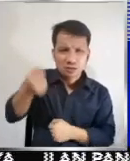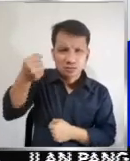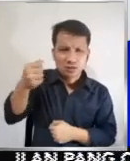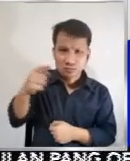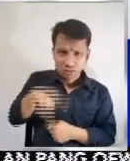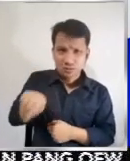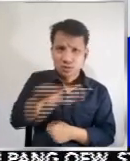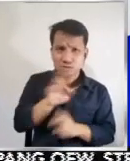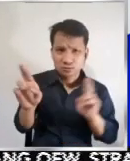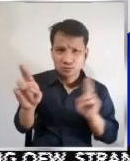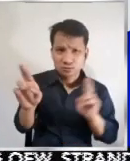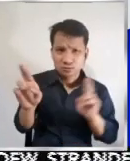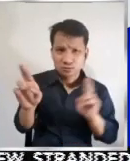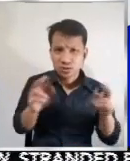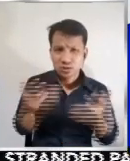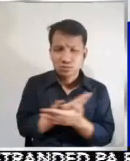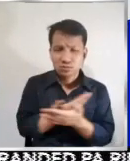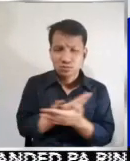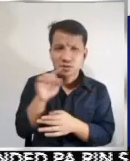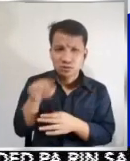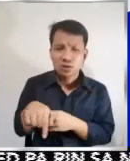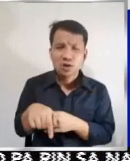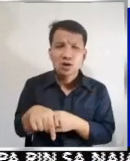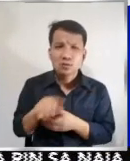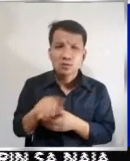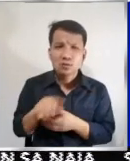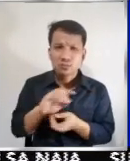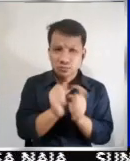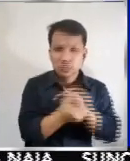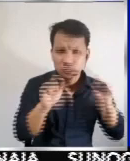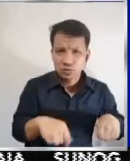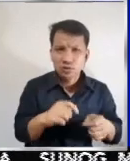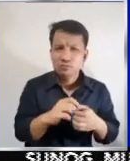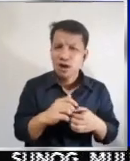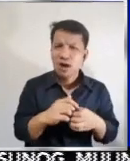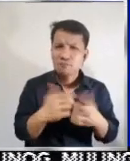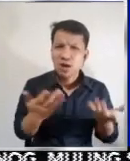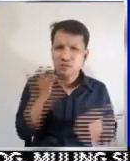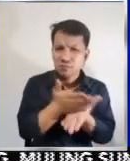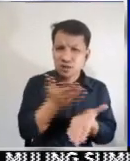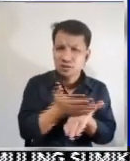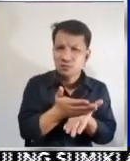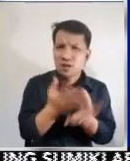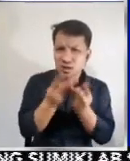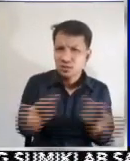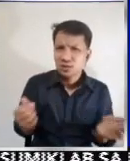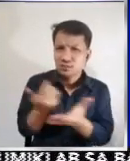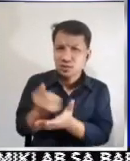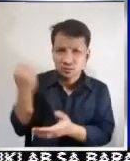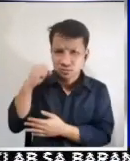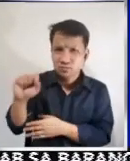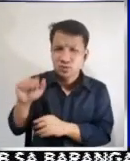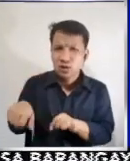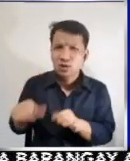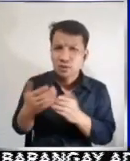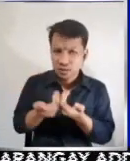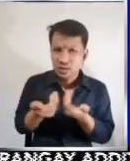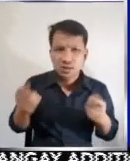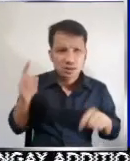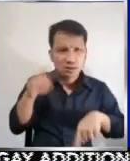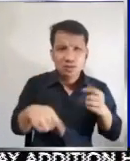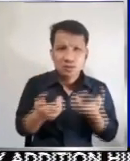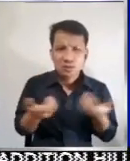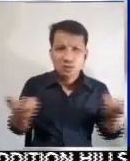bersyon ng batas na makakasugpo sa terorismo nang hindi na isasantabi ang karapatan ng taong bayan. Wala pang sagot dyan ang